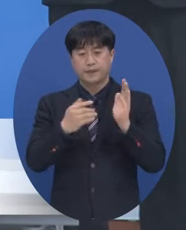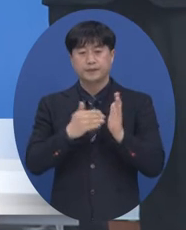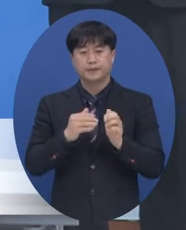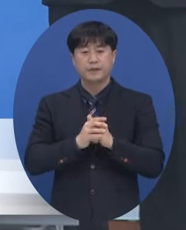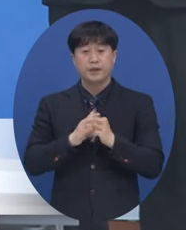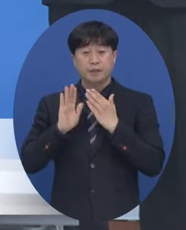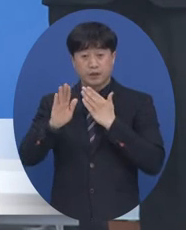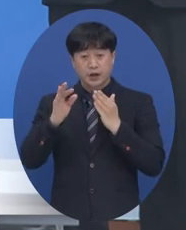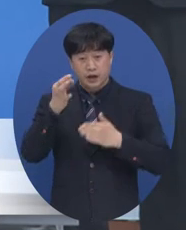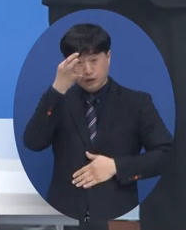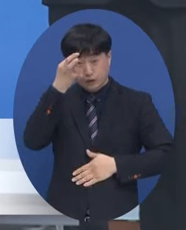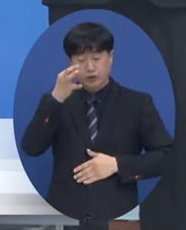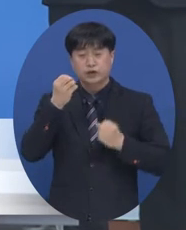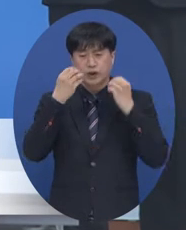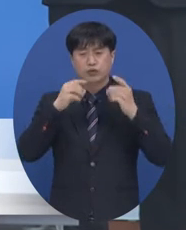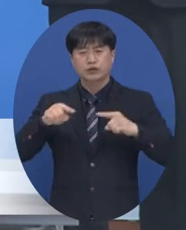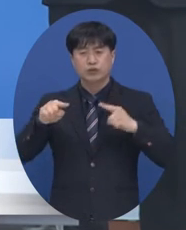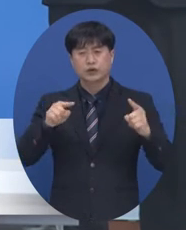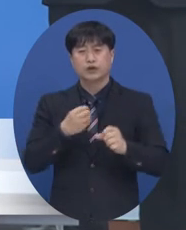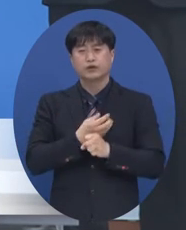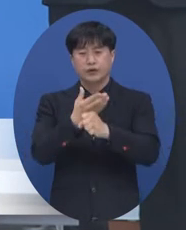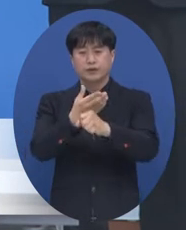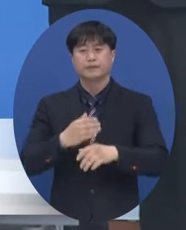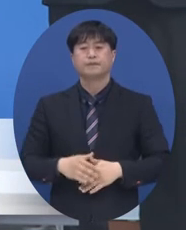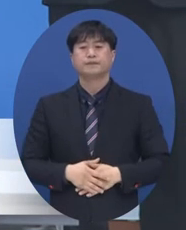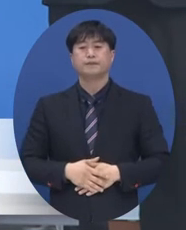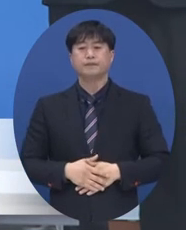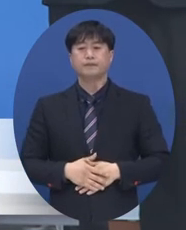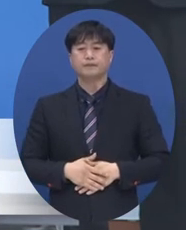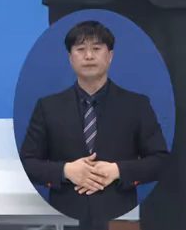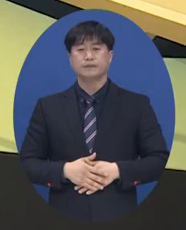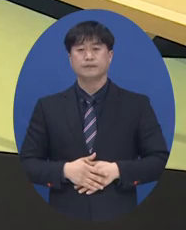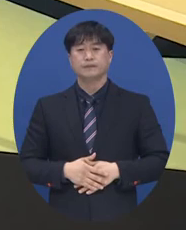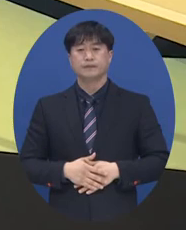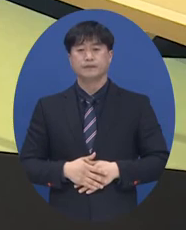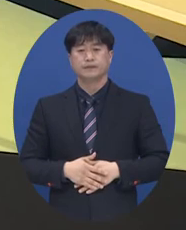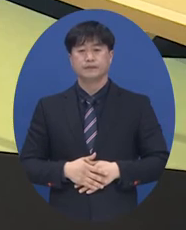경기도의 새로운 정책들을 최창순 기자가 취재했습니다.